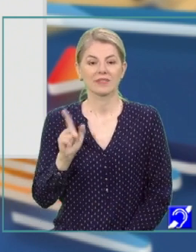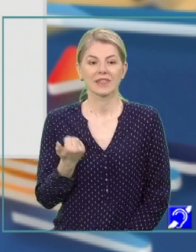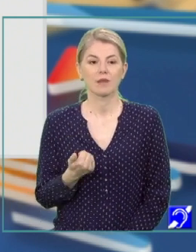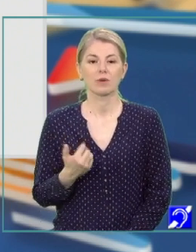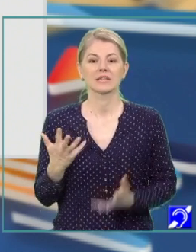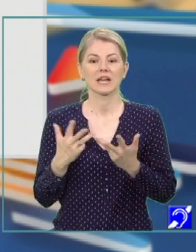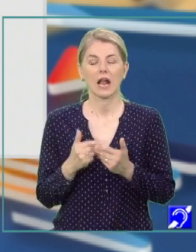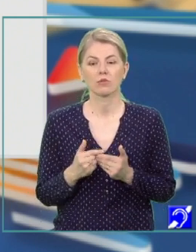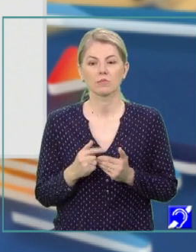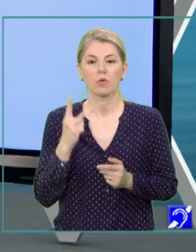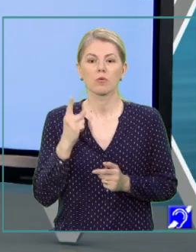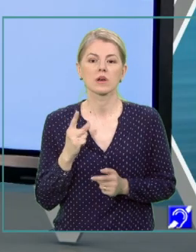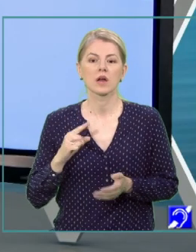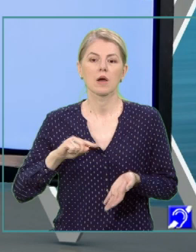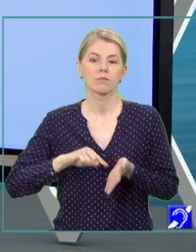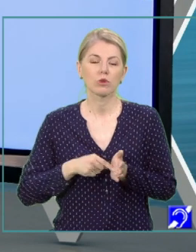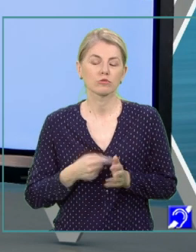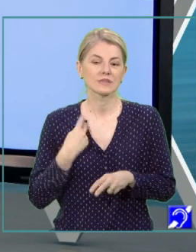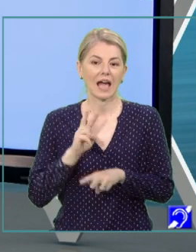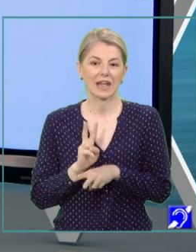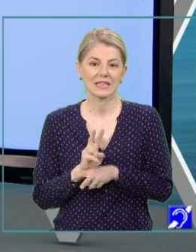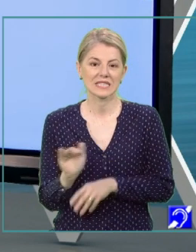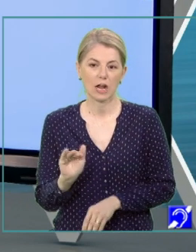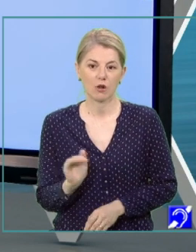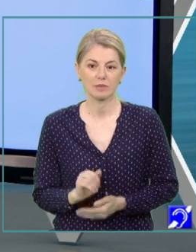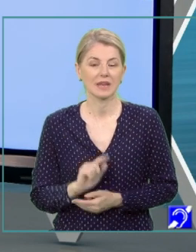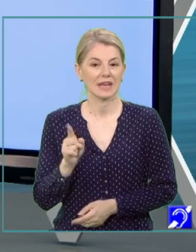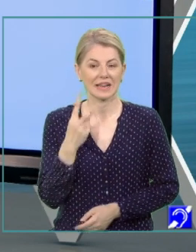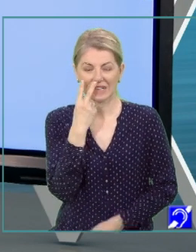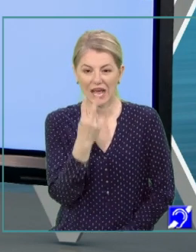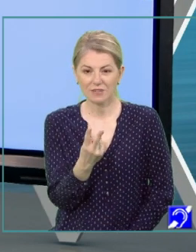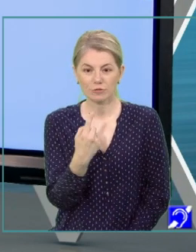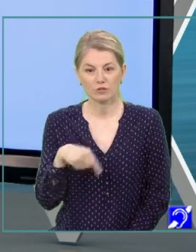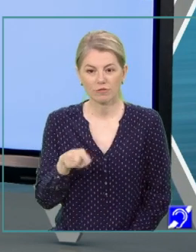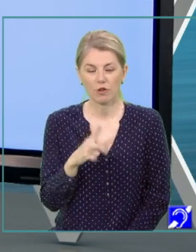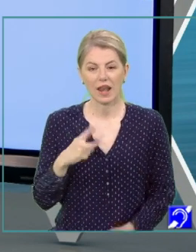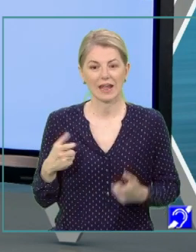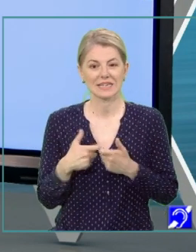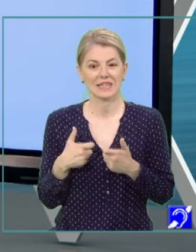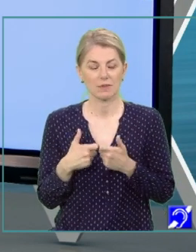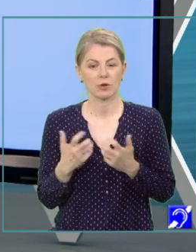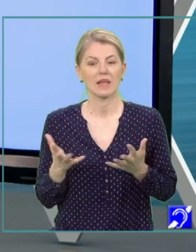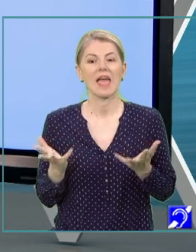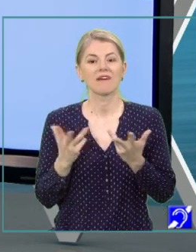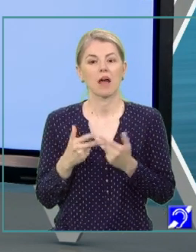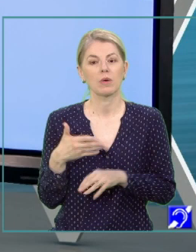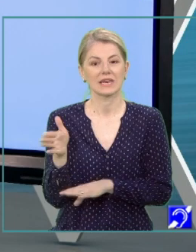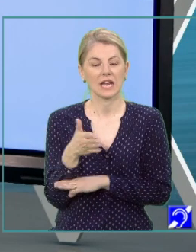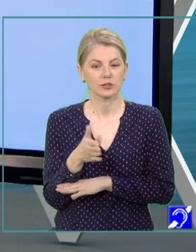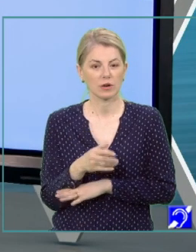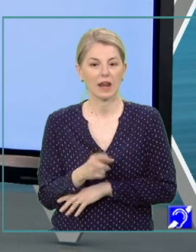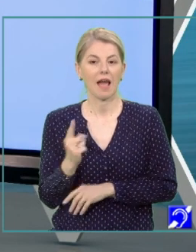să calculăm un produs. Atenție copii, cred că ați văzut și voi, la examenele de evaluare